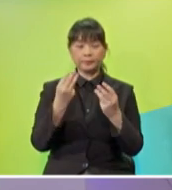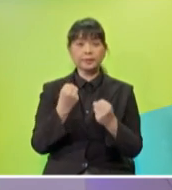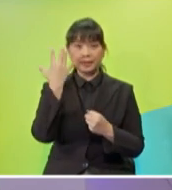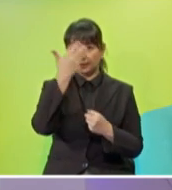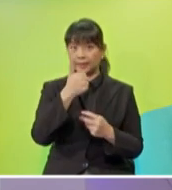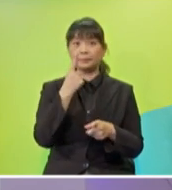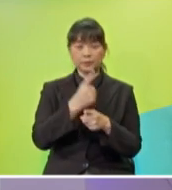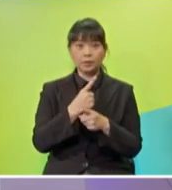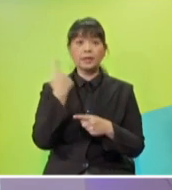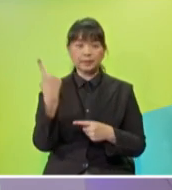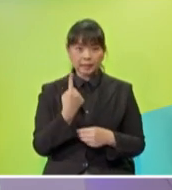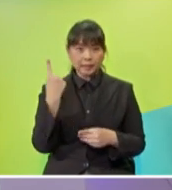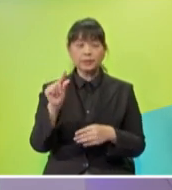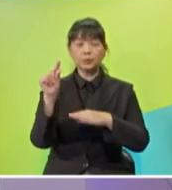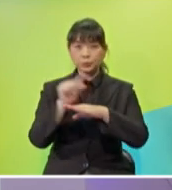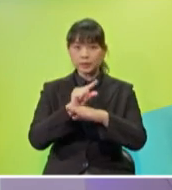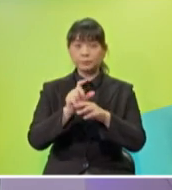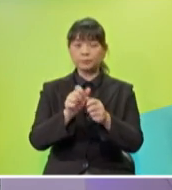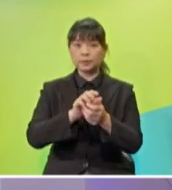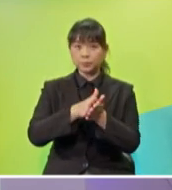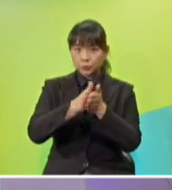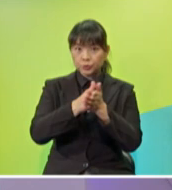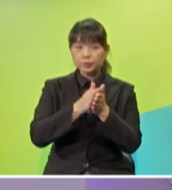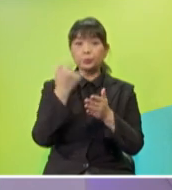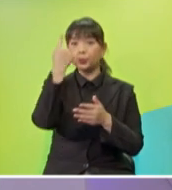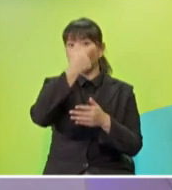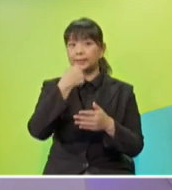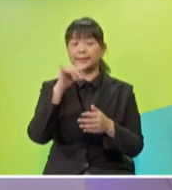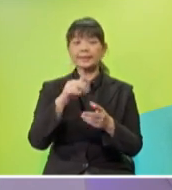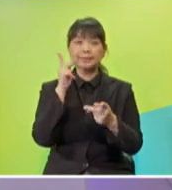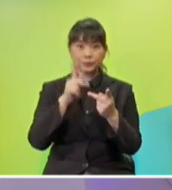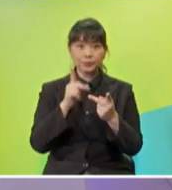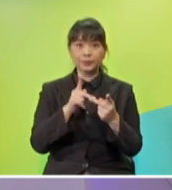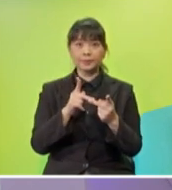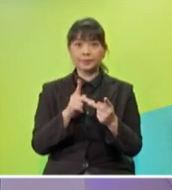menggunakan pencuci muka yang sesuai juga